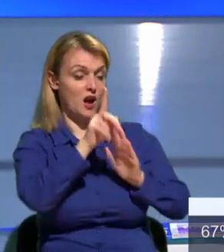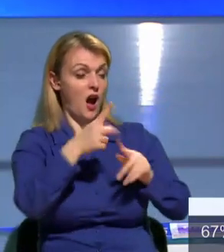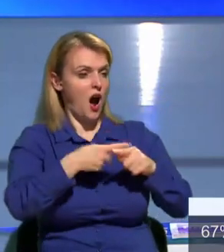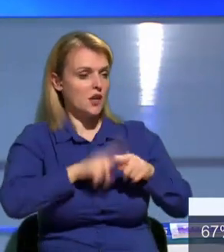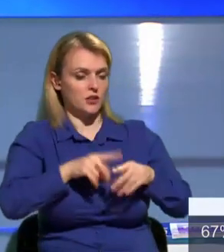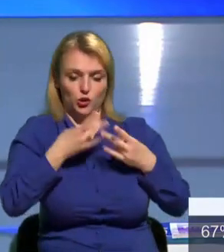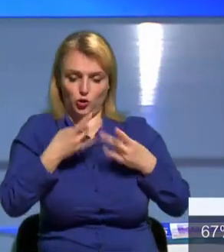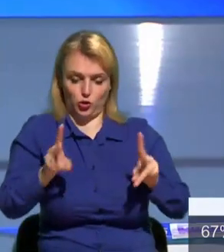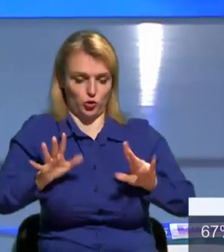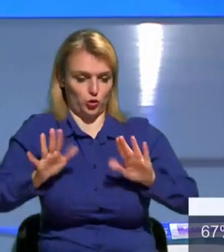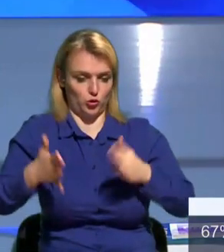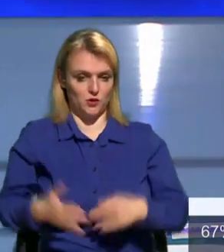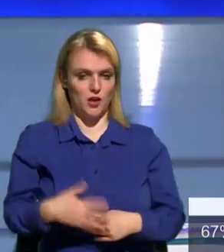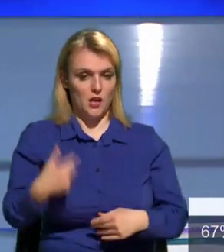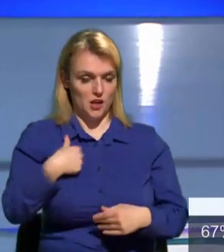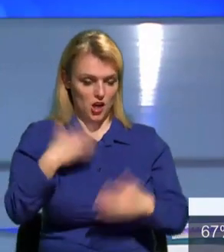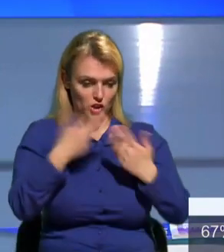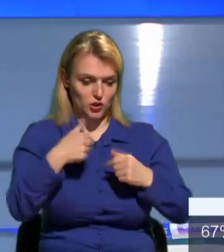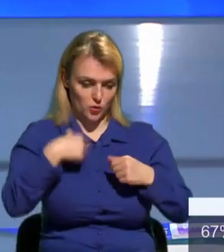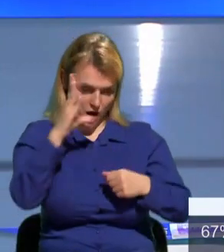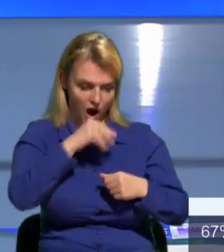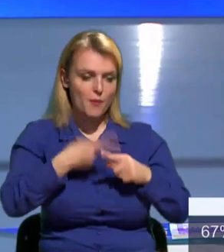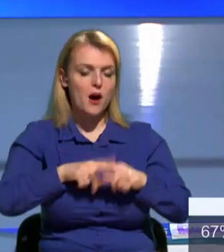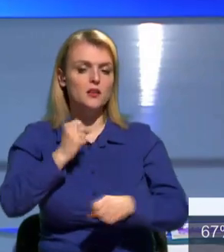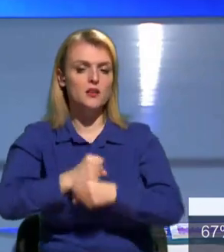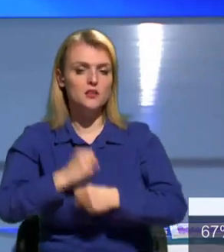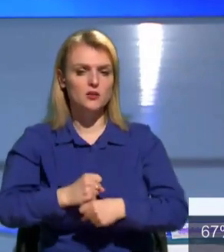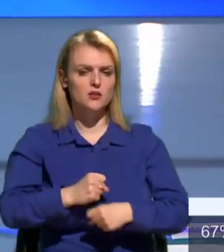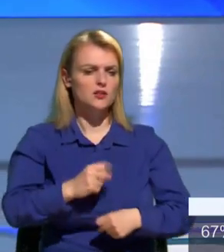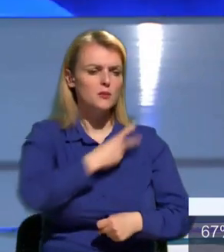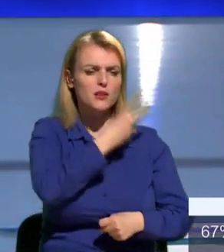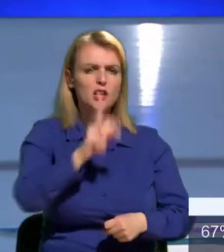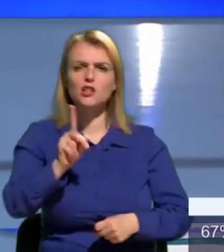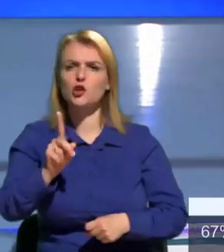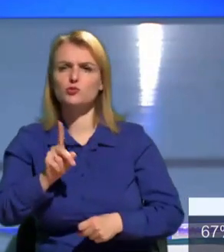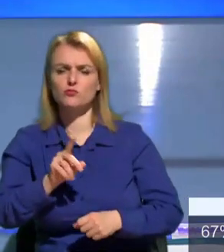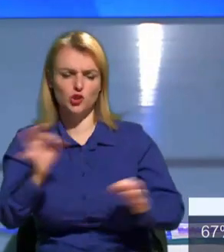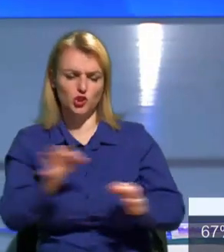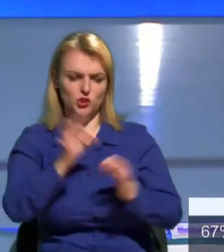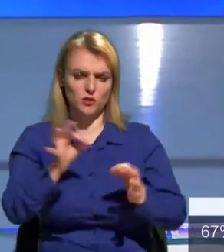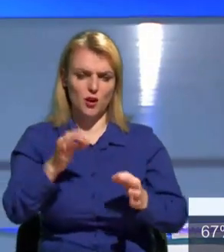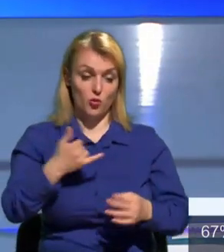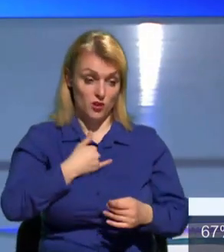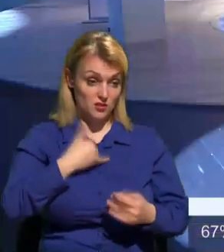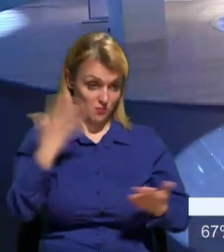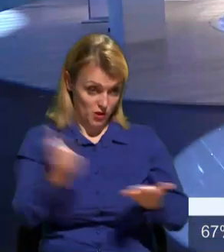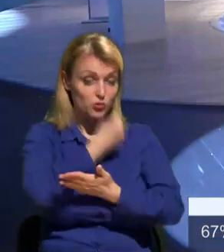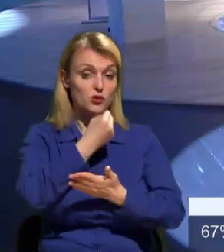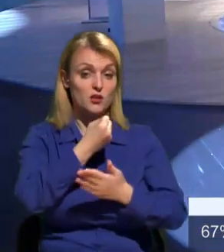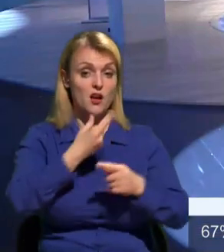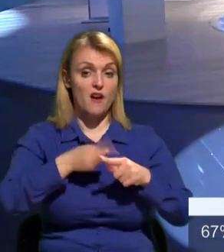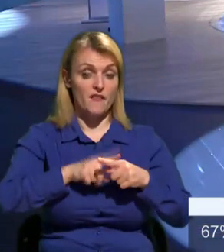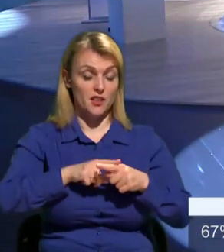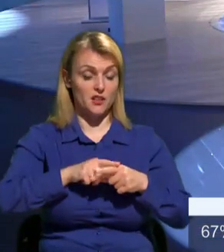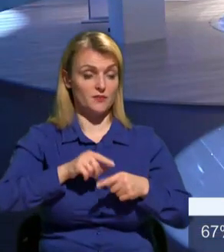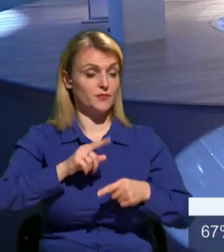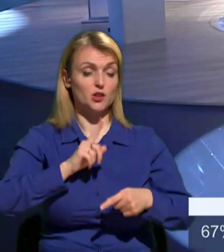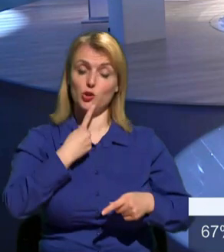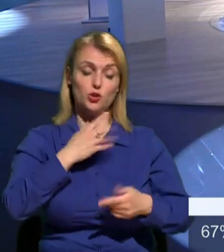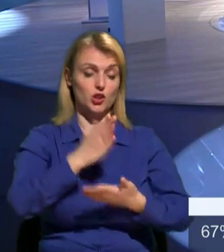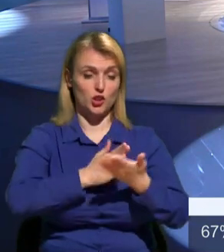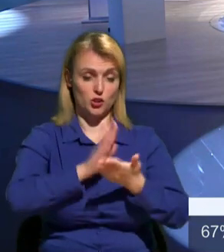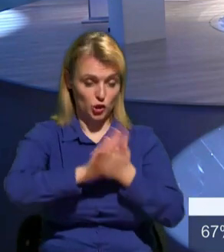я считаю, что мы это сможем сделать. Вот несмотря ни на что, нам удалось в этой сложной ситуации, когда